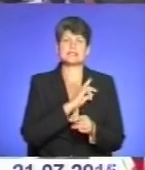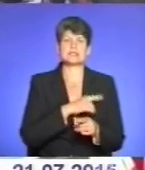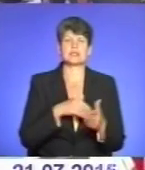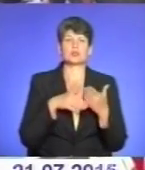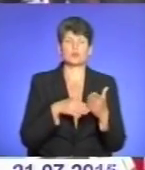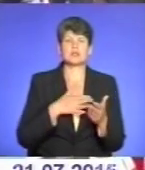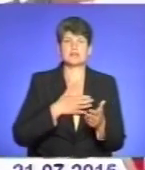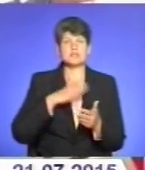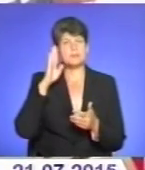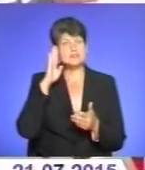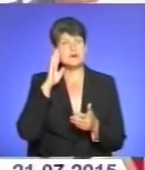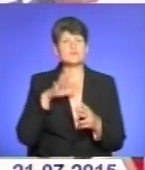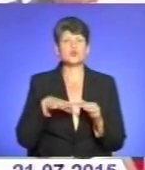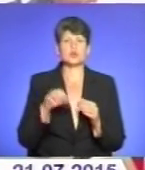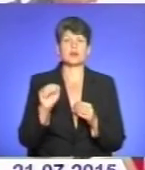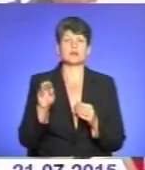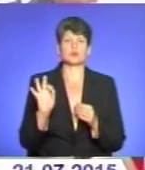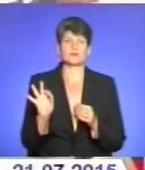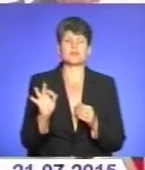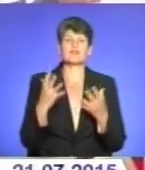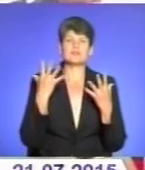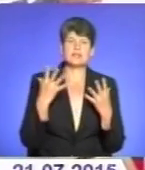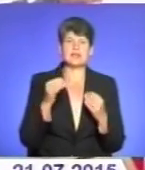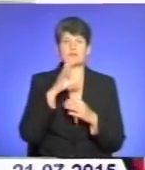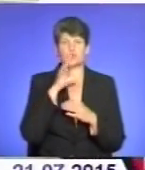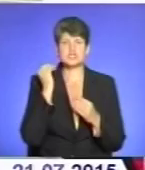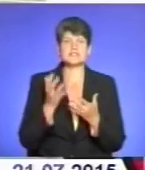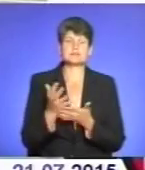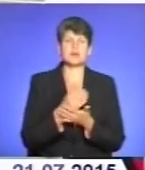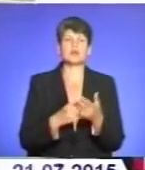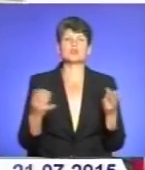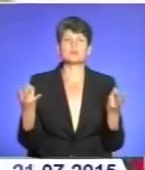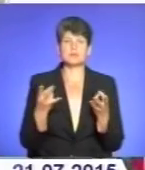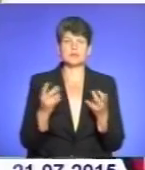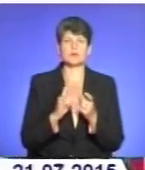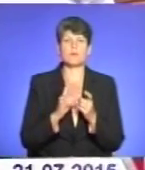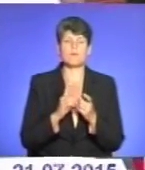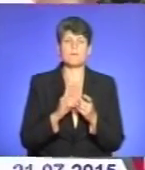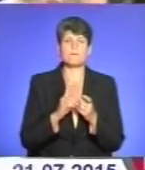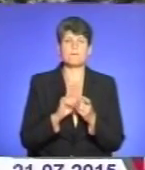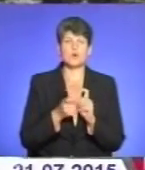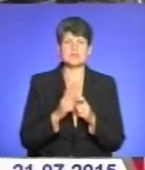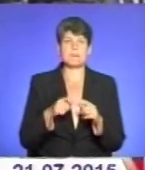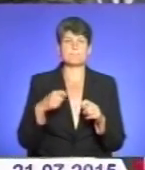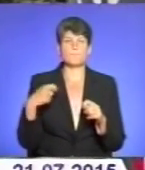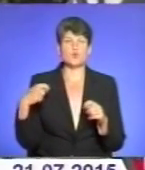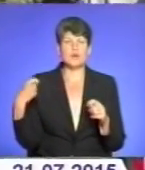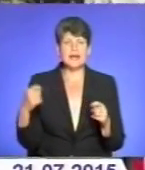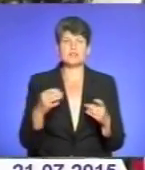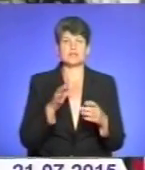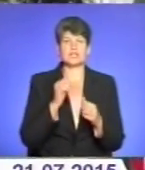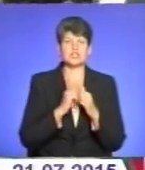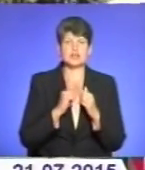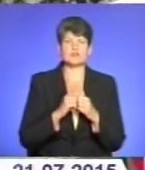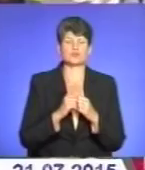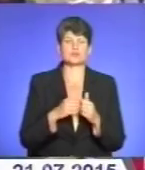нашим бійцям в зоні проведення АТО. І вдень, і вночі вони збирають найнеобхідніше, борються з бюрократією, а часто з байдужістю і черствістю